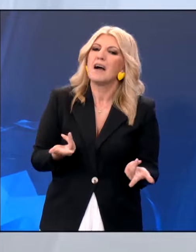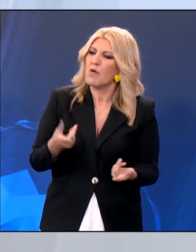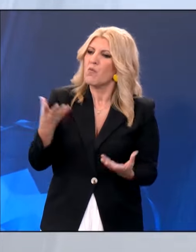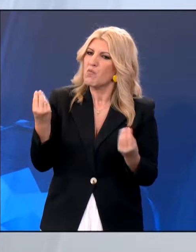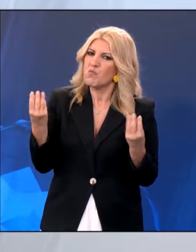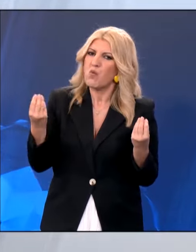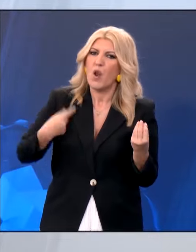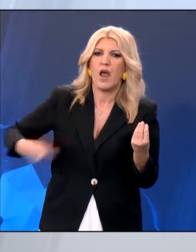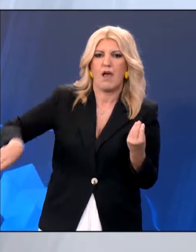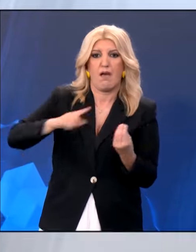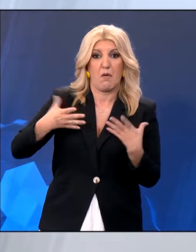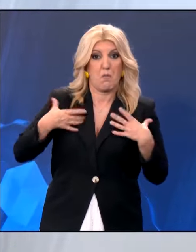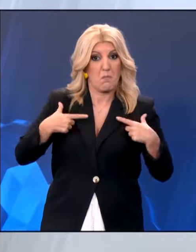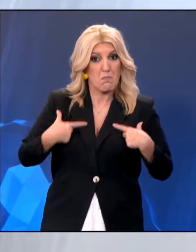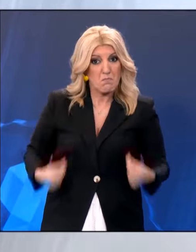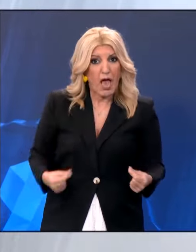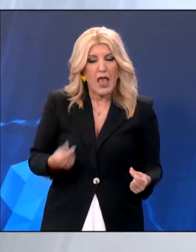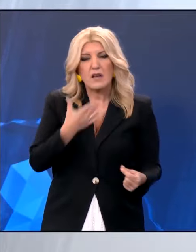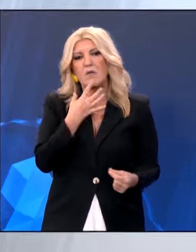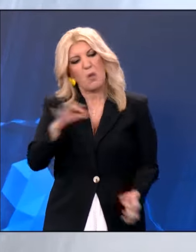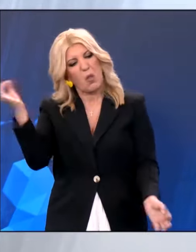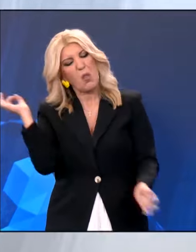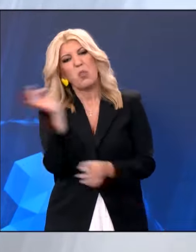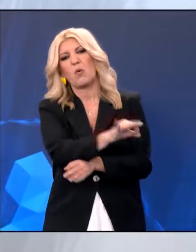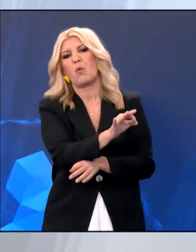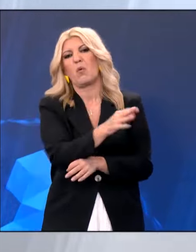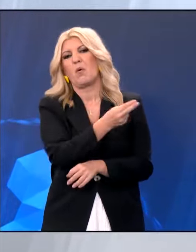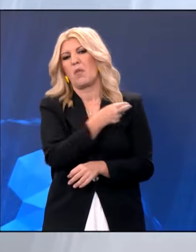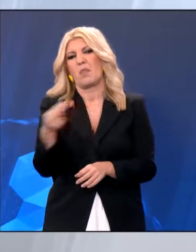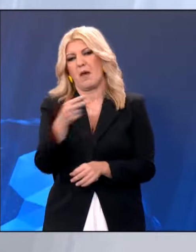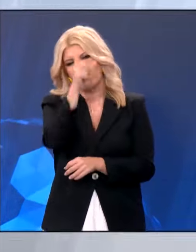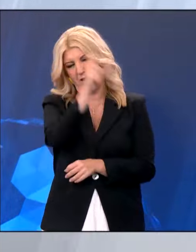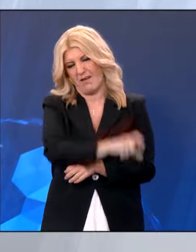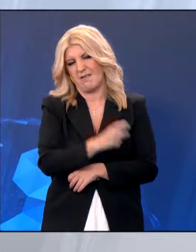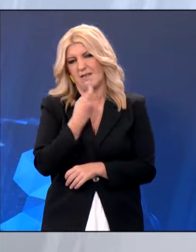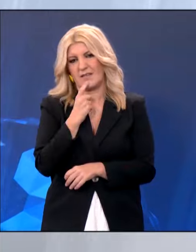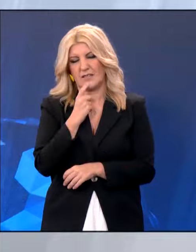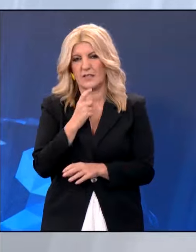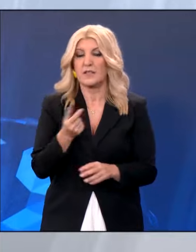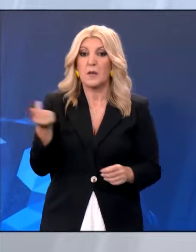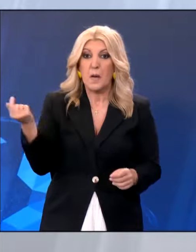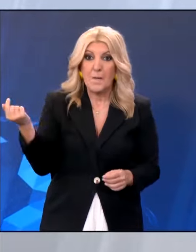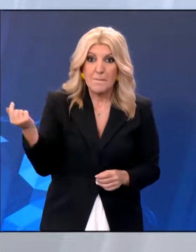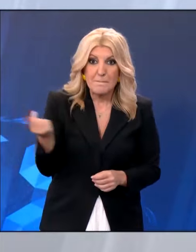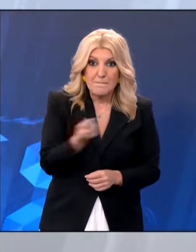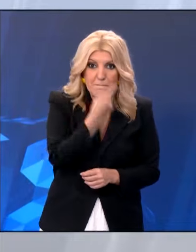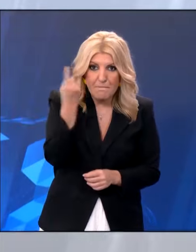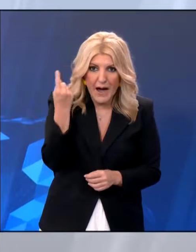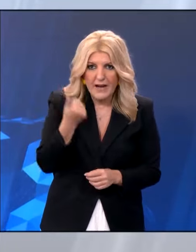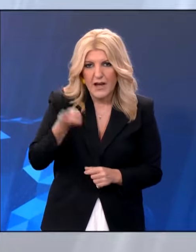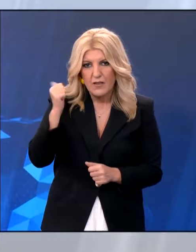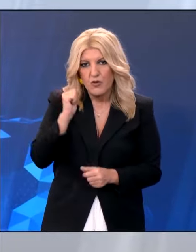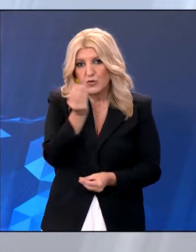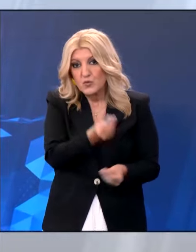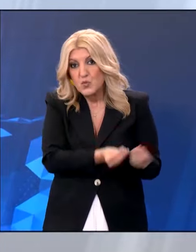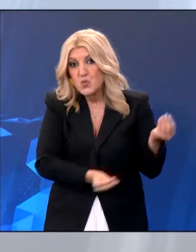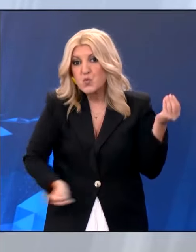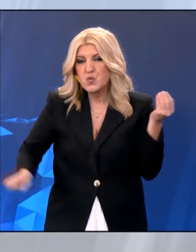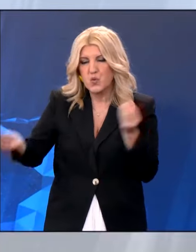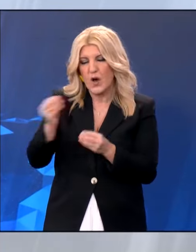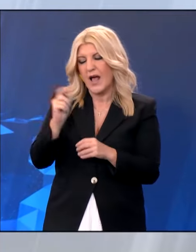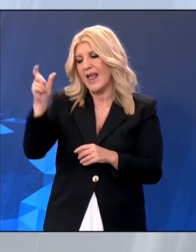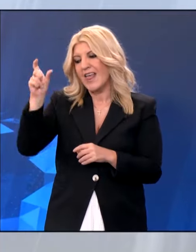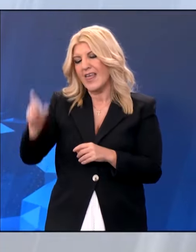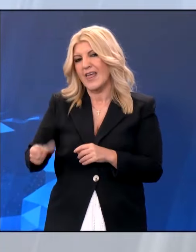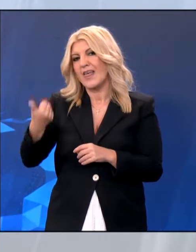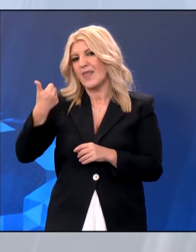υπονόμευσαν πρόσφατα το σώμα της αριστεράς. Η σύγκρουση λίγο έλειψε να βγει εκτός ορίων, καθώς ο κύριος Κασελάκης, λίγο μετά τα μεσάνυχτα, στην αρχική του ανάρτηση,